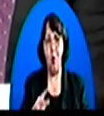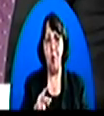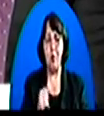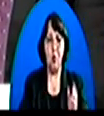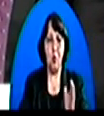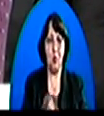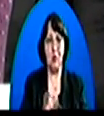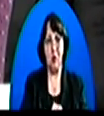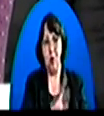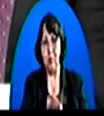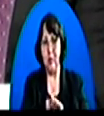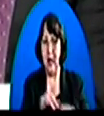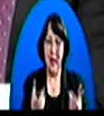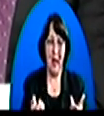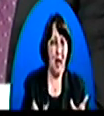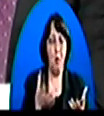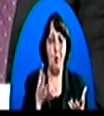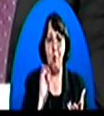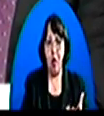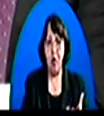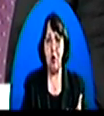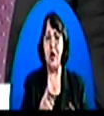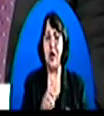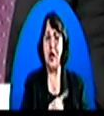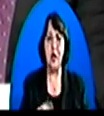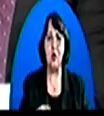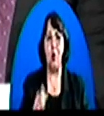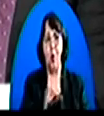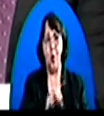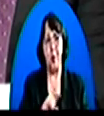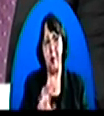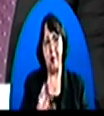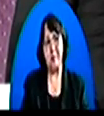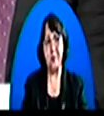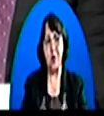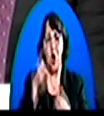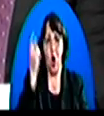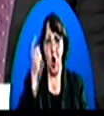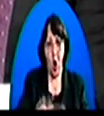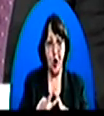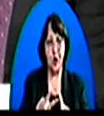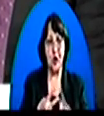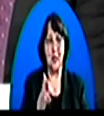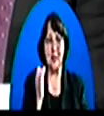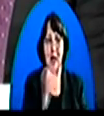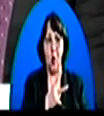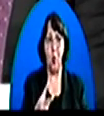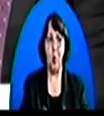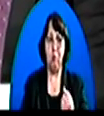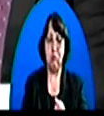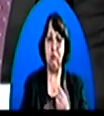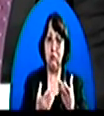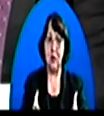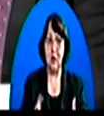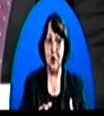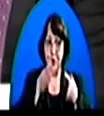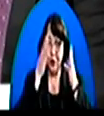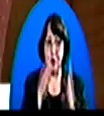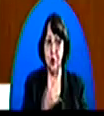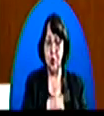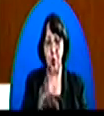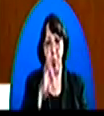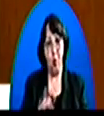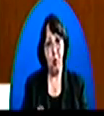иргэд хувьвчлээ дэмжихээр болж байна л да. Тэгэхээр одоо дахиж хэрэгжих энэ хоёр дахь шатны санхүүжилтийн асуудлууд ер нь бүрэн шийдэгдсэн гэж ойлгож болох